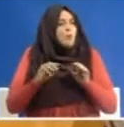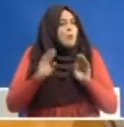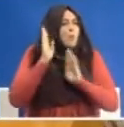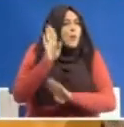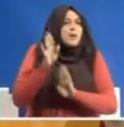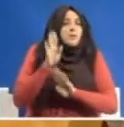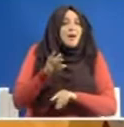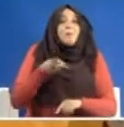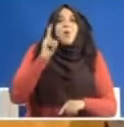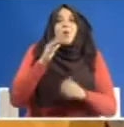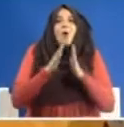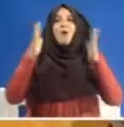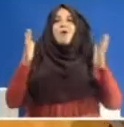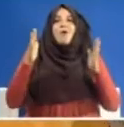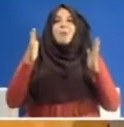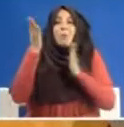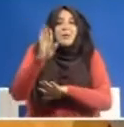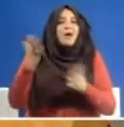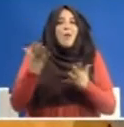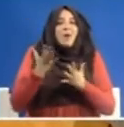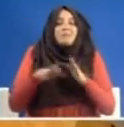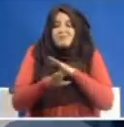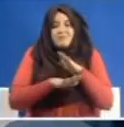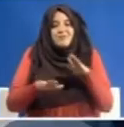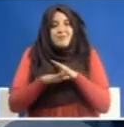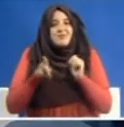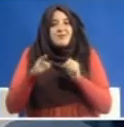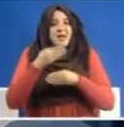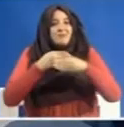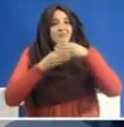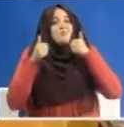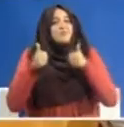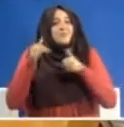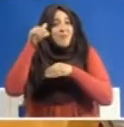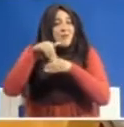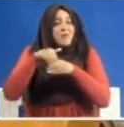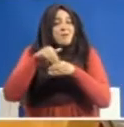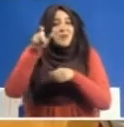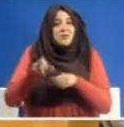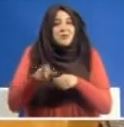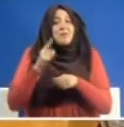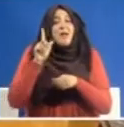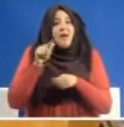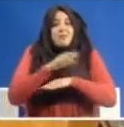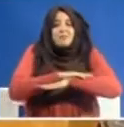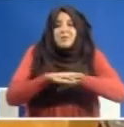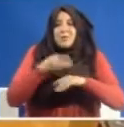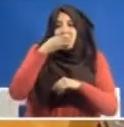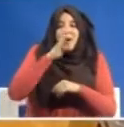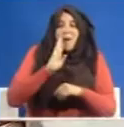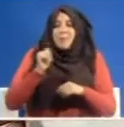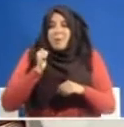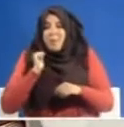أكثر حماية هي بناء الإنسان. هو الإنسان عندما يبنى بناء صحيحا وهناك من الرعاية من الأباء ومن